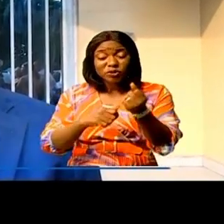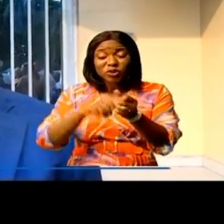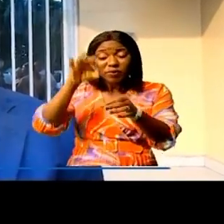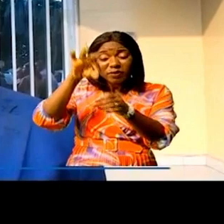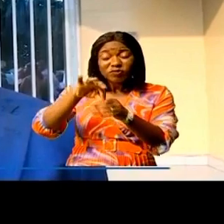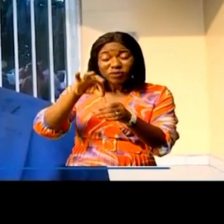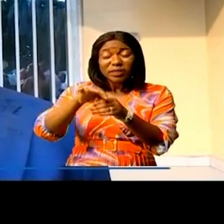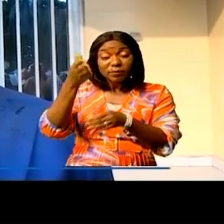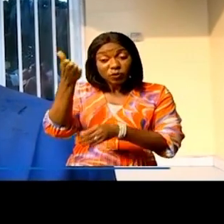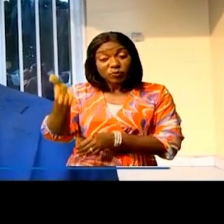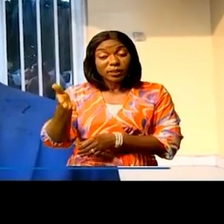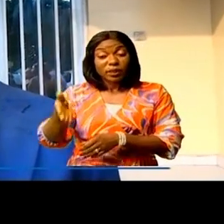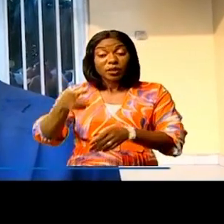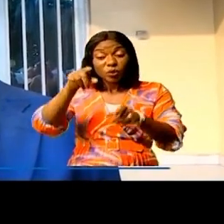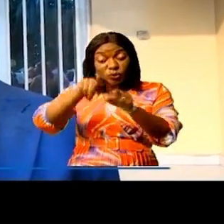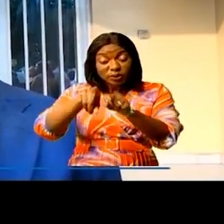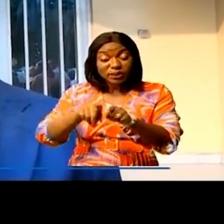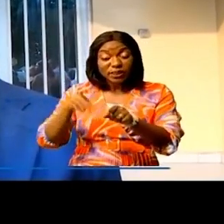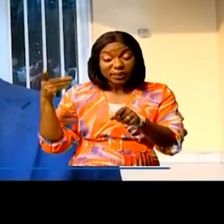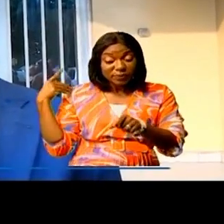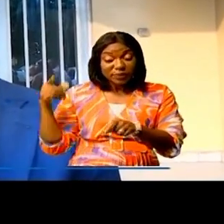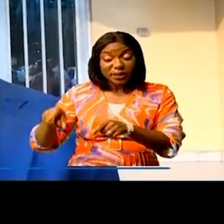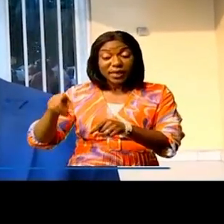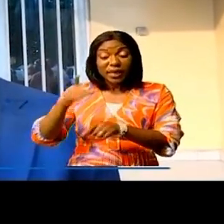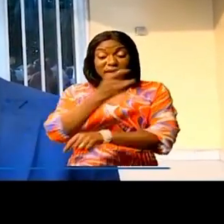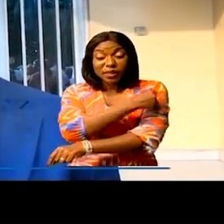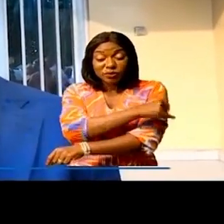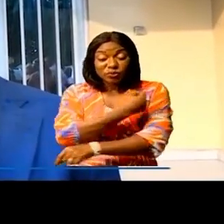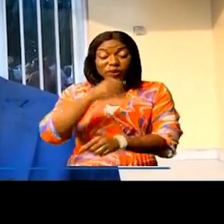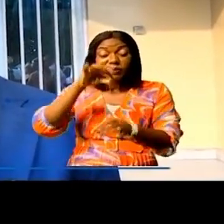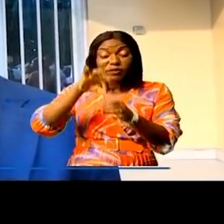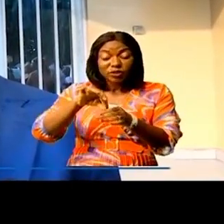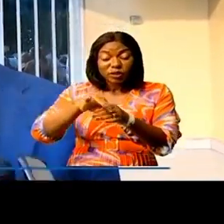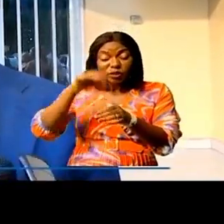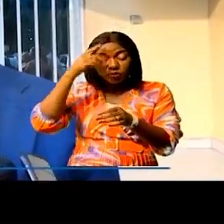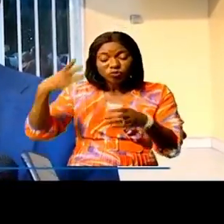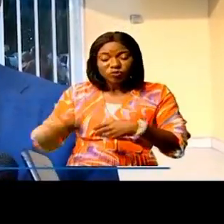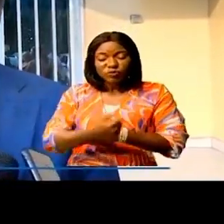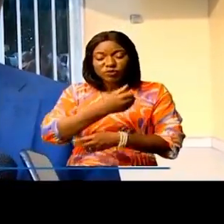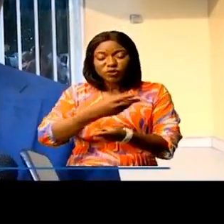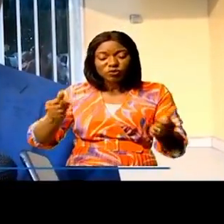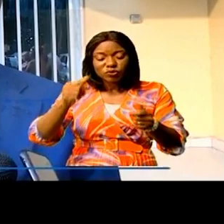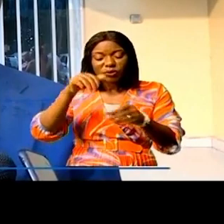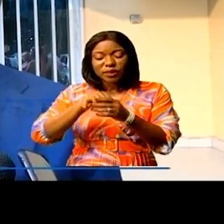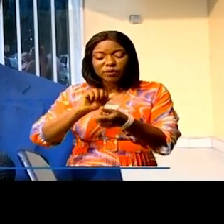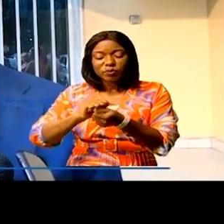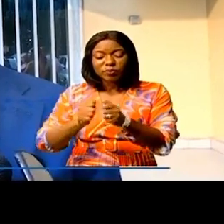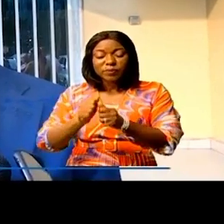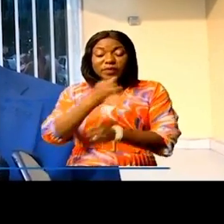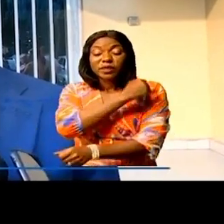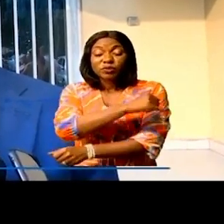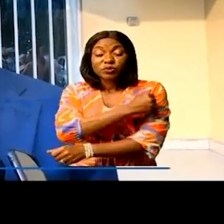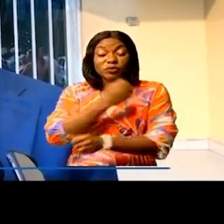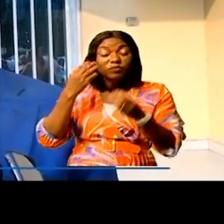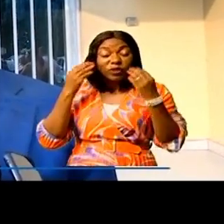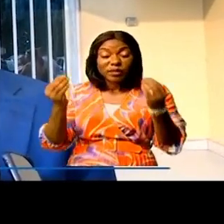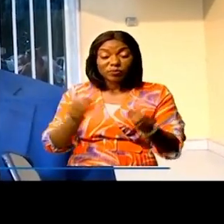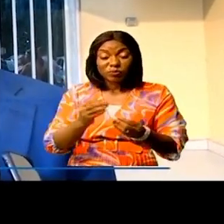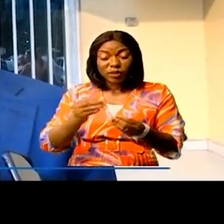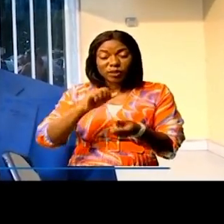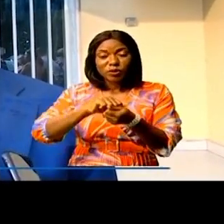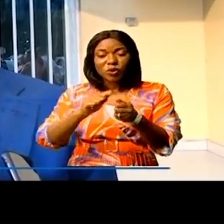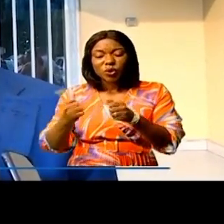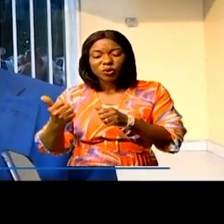élus. Ils ont été élus, mandatés pour trouver des solutions aux problèmes des Ituriens. Alors les autres aspects, c'est des aspects qui